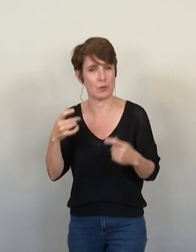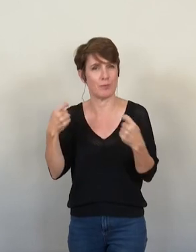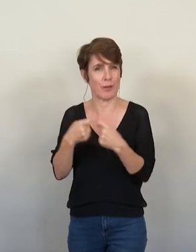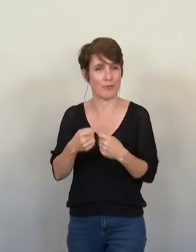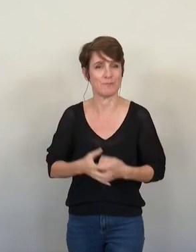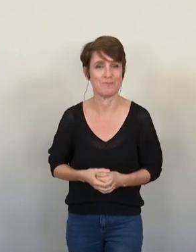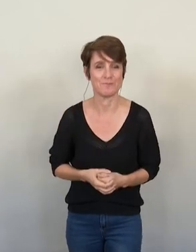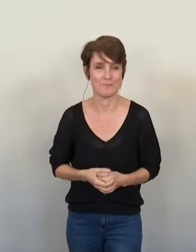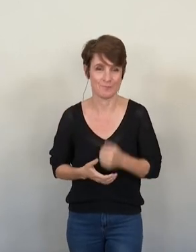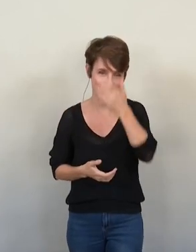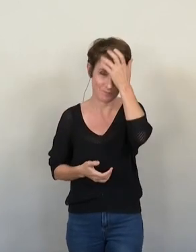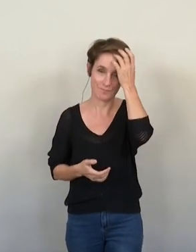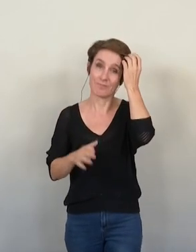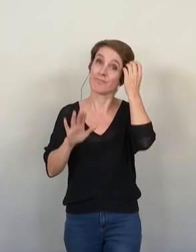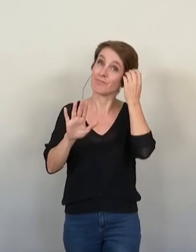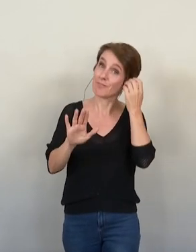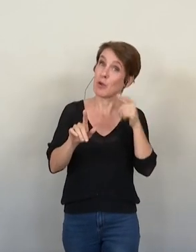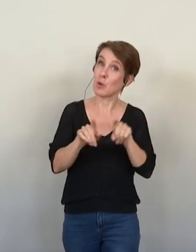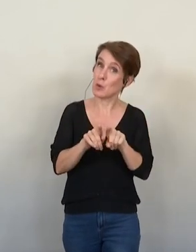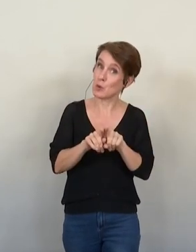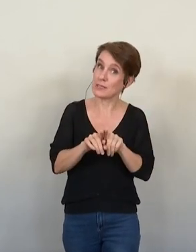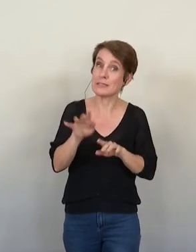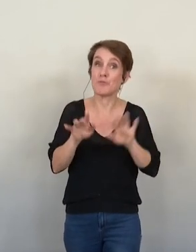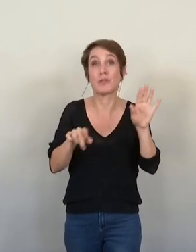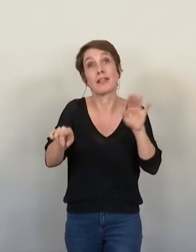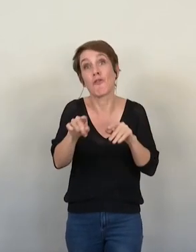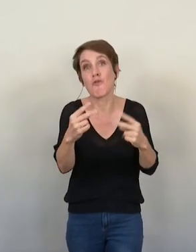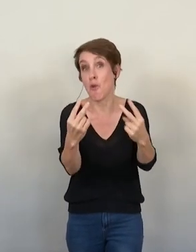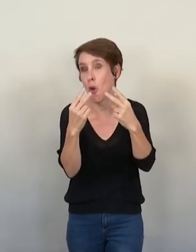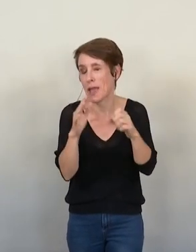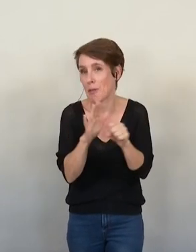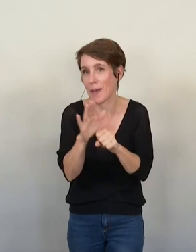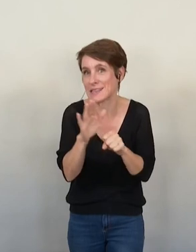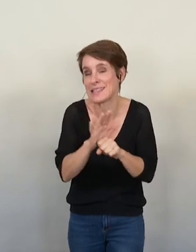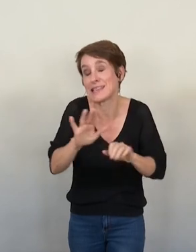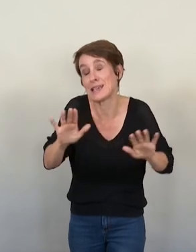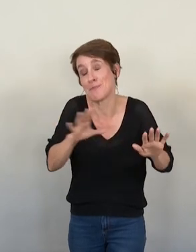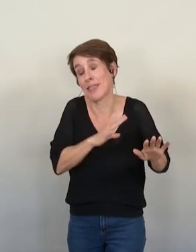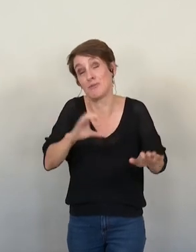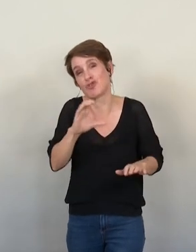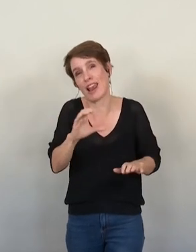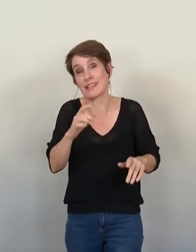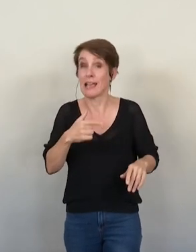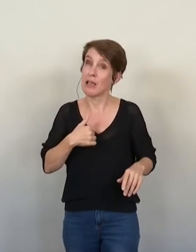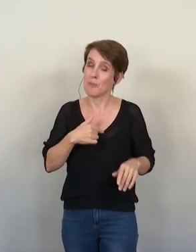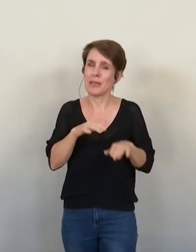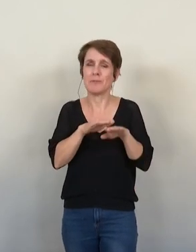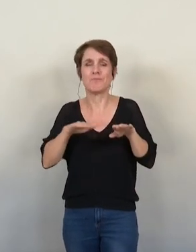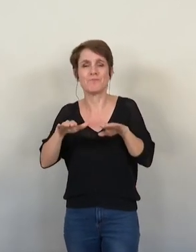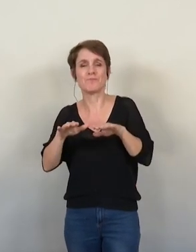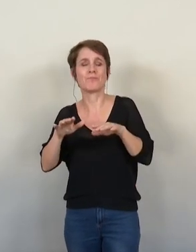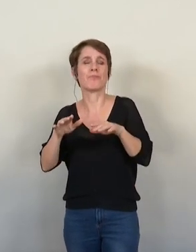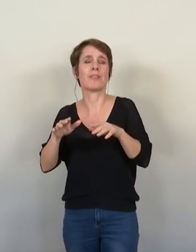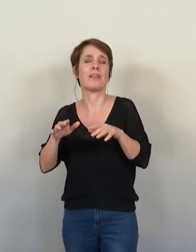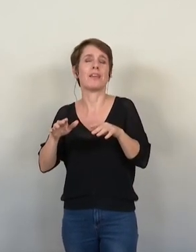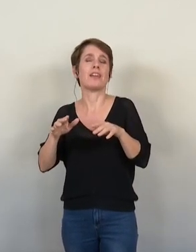voilà et j'ai aussi fait la promotion mais peut-être vous me regardez pas assez à vos heures perdues ch l'émission de cuisine sur